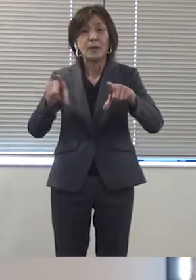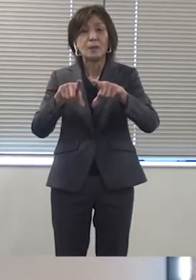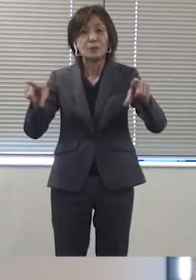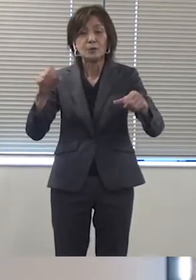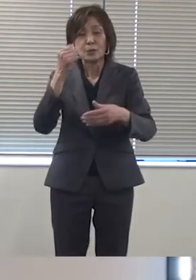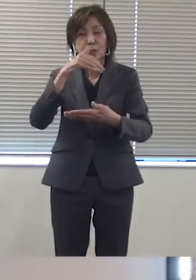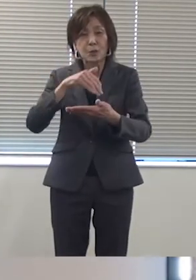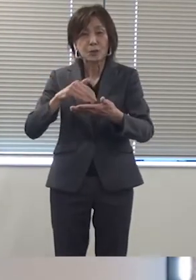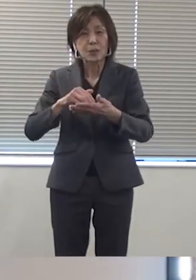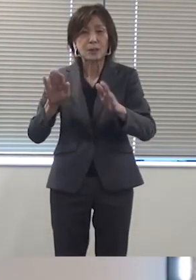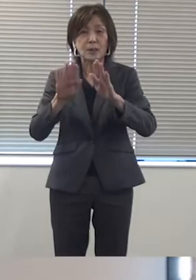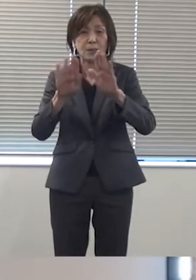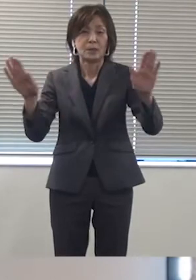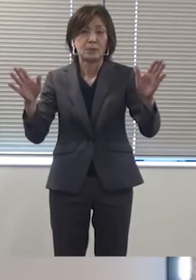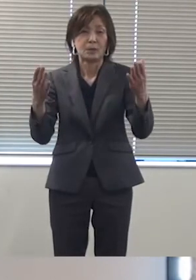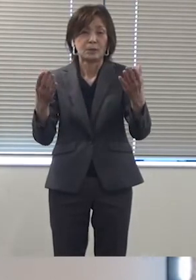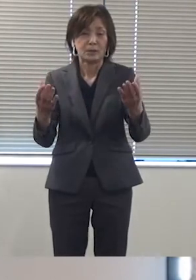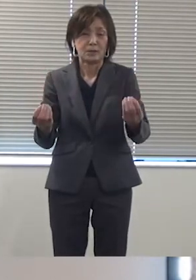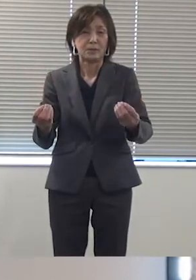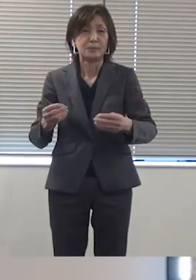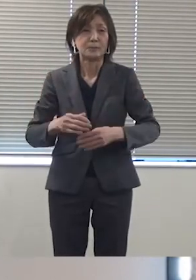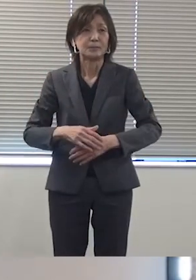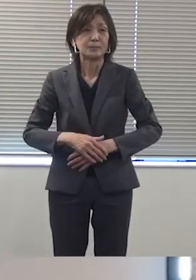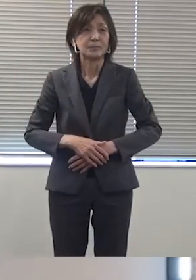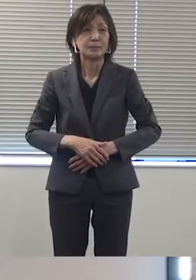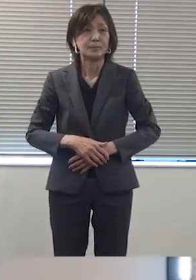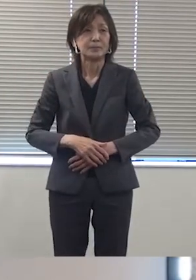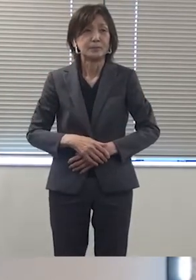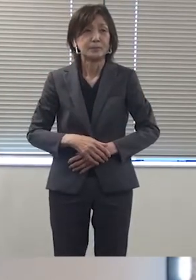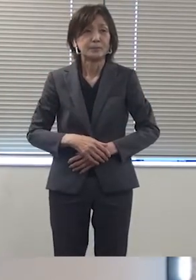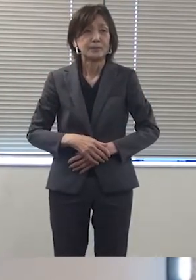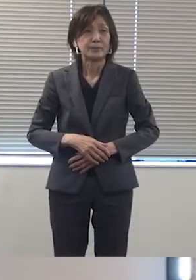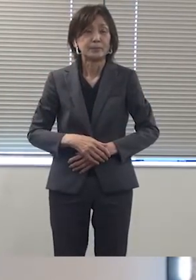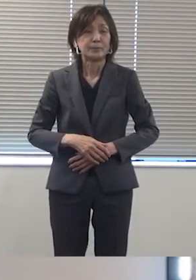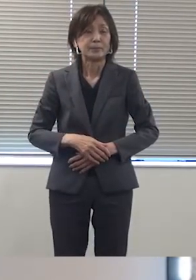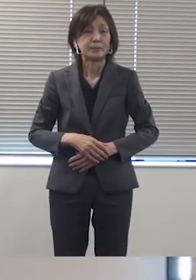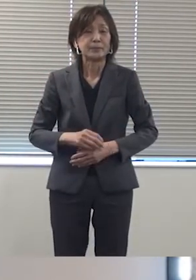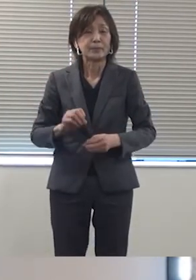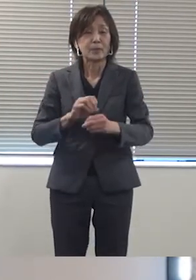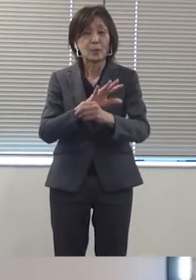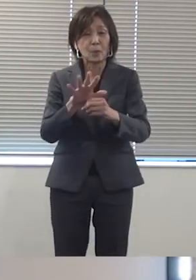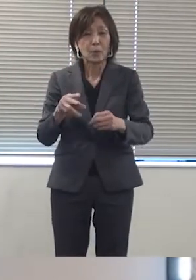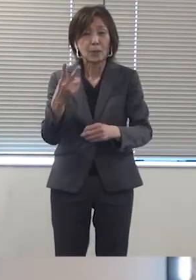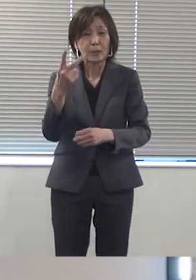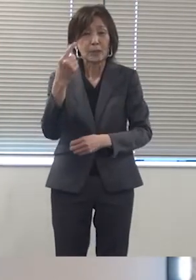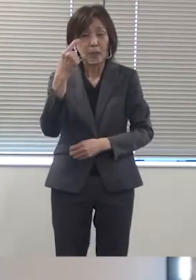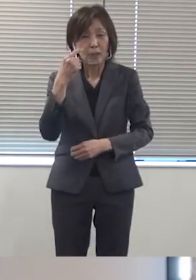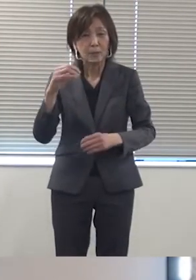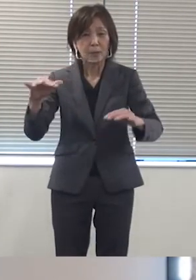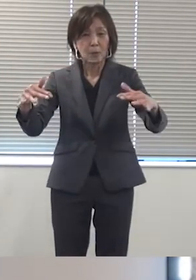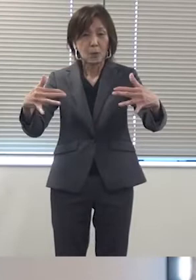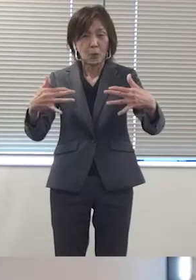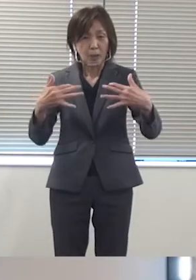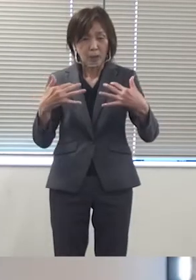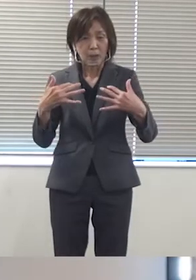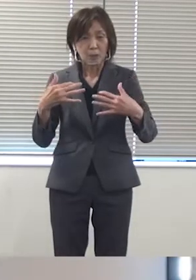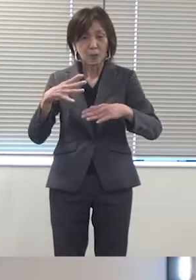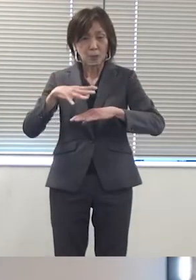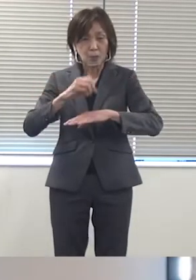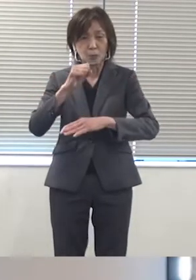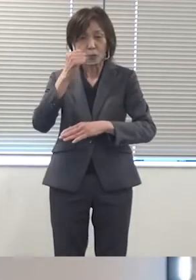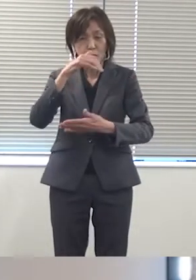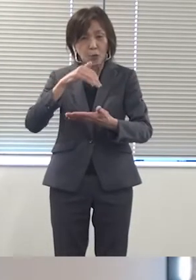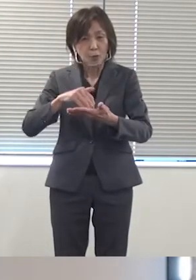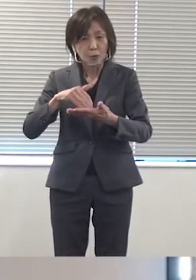響を受けている、まあ、投資予算ということなんですけど、まあ、先ほど申し上げたと思ったほどその自然の持ち込みがないといったですね、まあ、あ